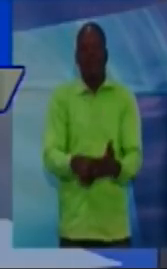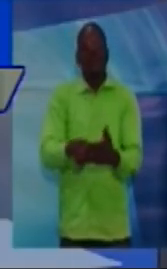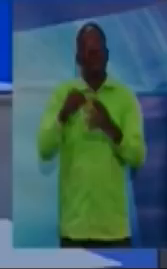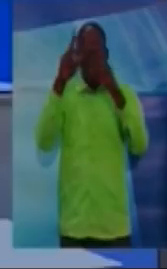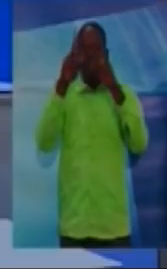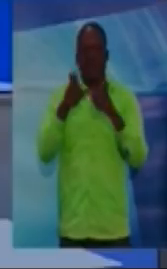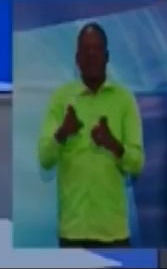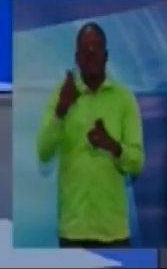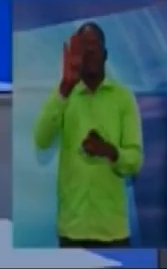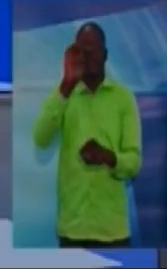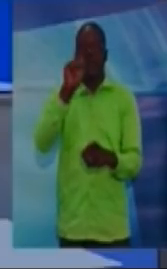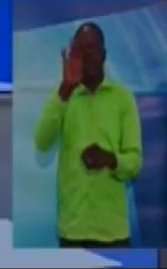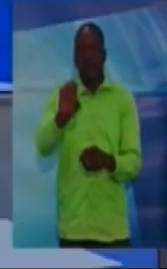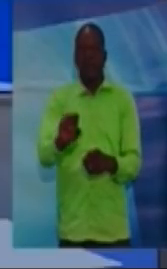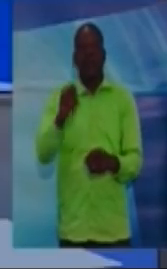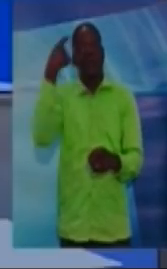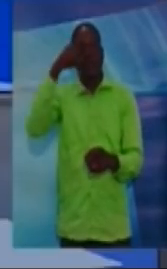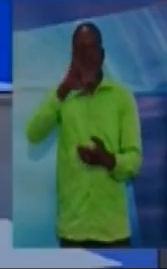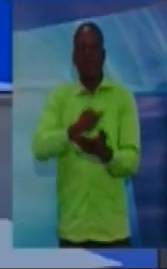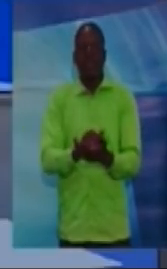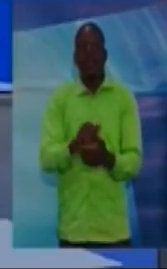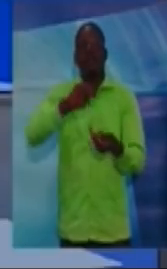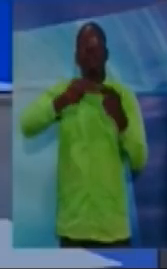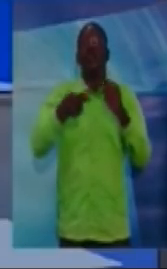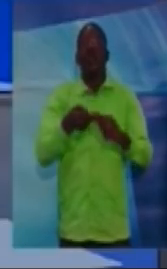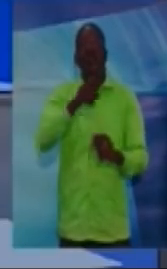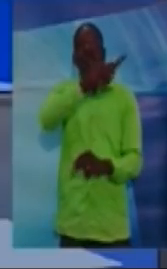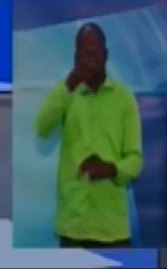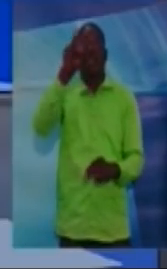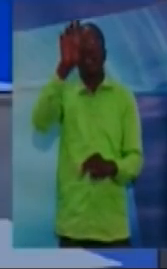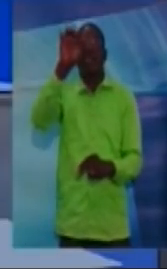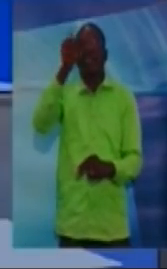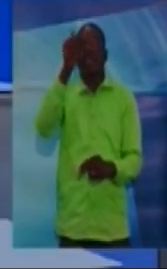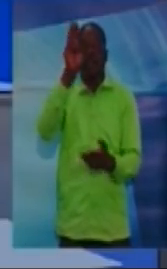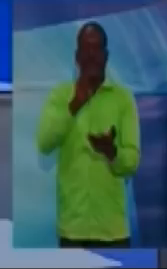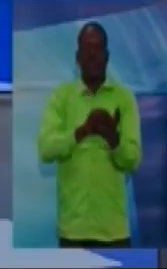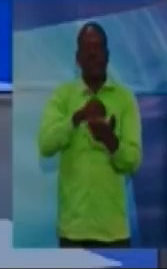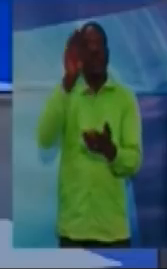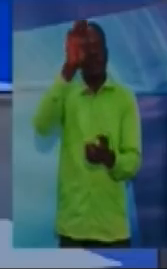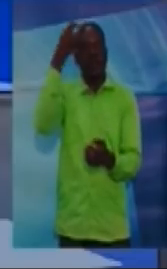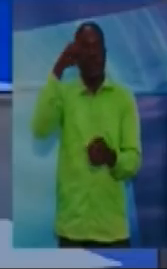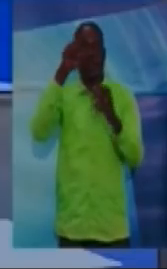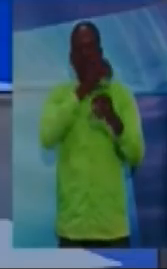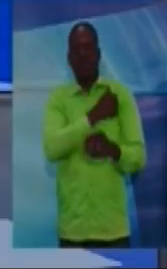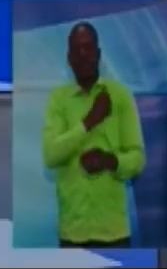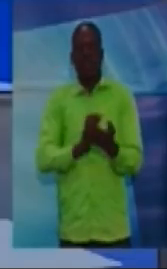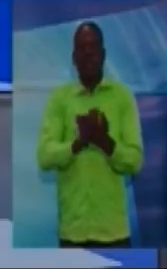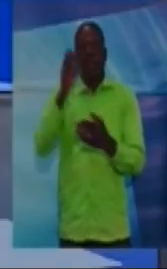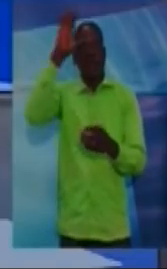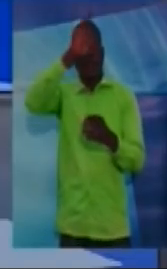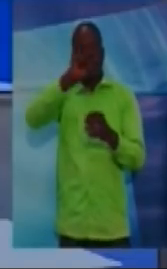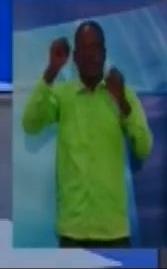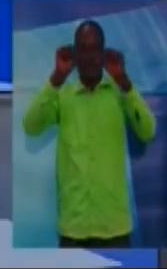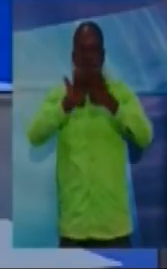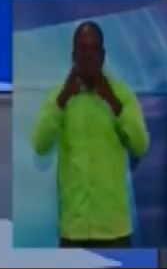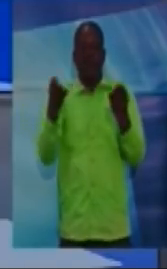baccalauréat 2019. Pour cette session, ils sont au nombre de 110 508 candidats à l'assaut du précieux parchemin. Le